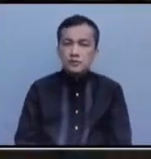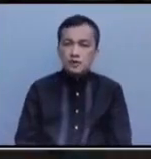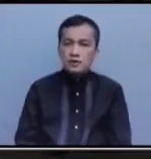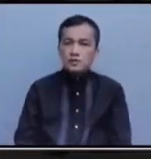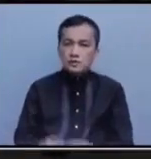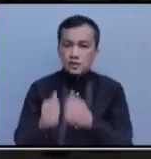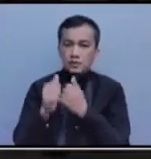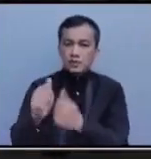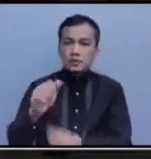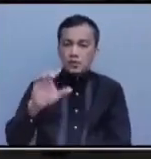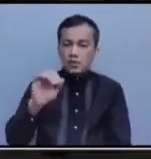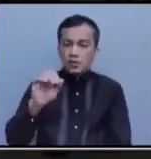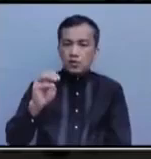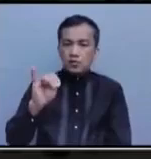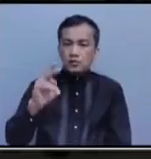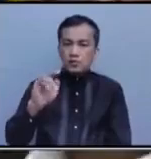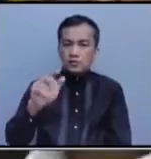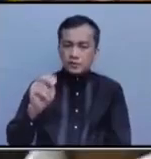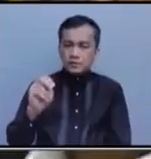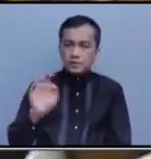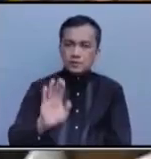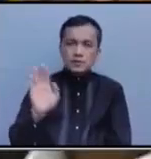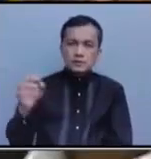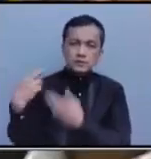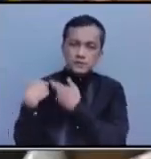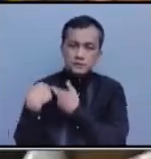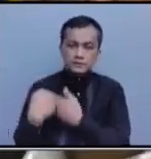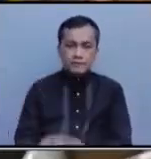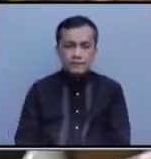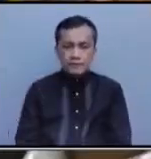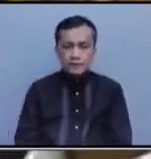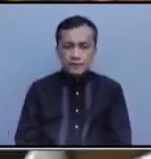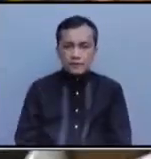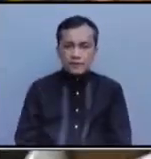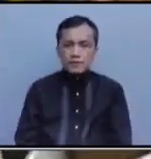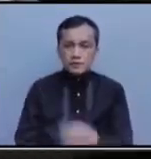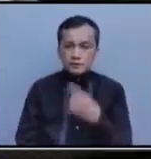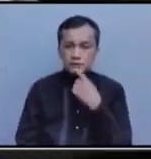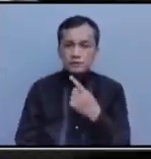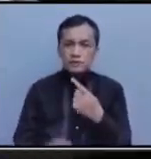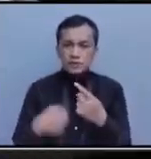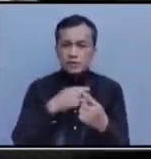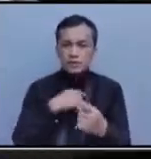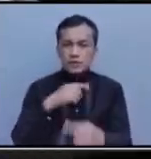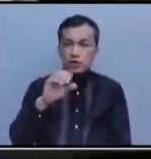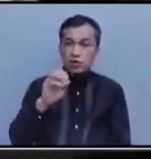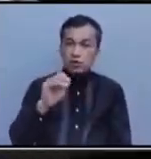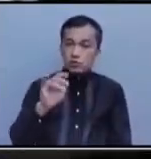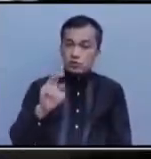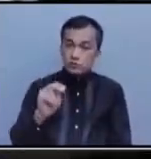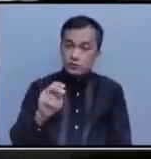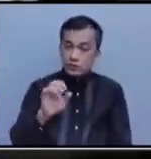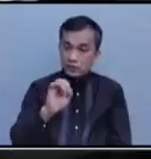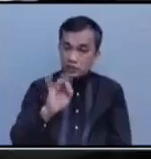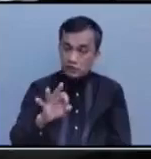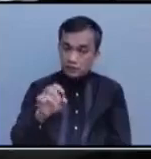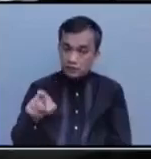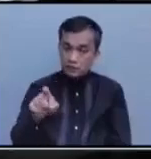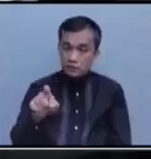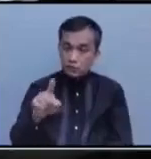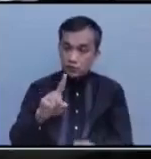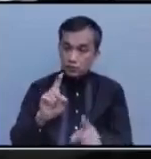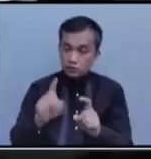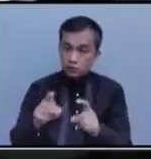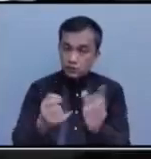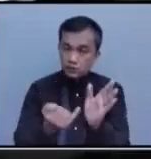ombudsman ang kanilang responsibilidad. Ang sabi nga ng ating ombudsman, if it will question the